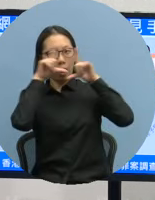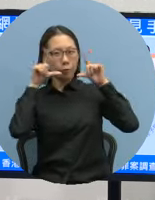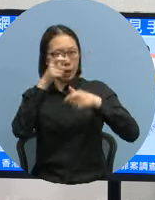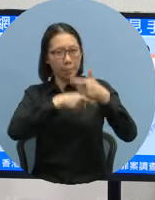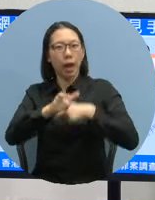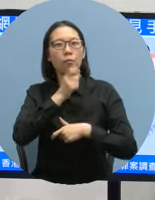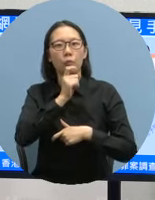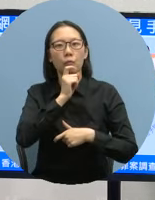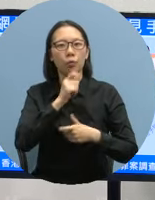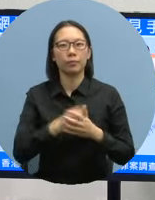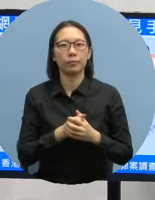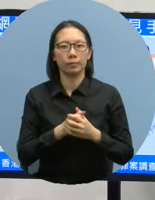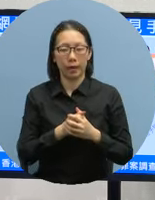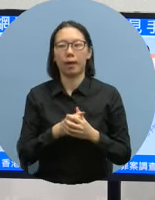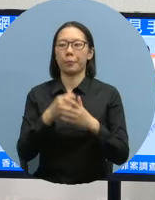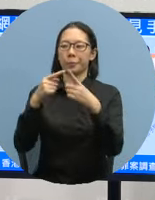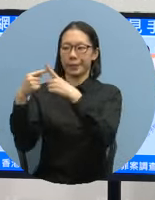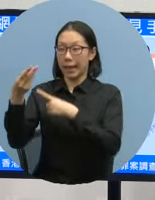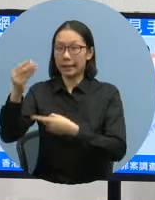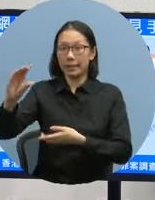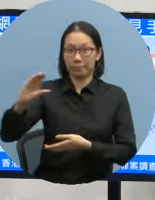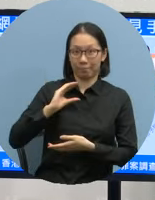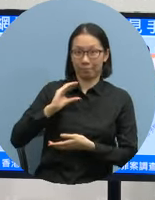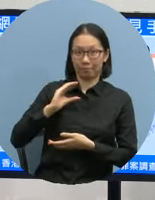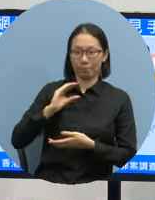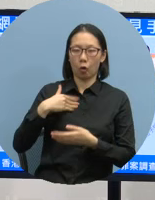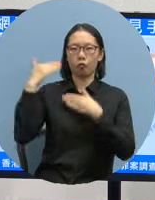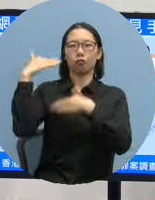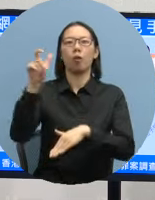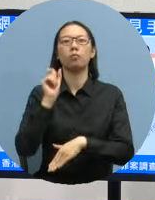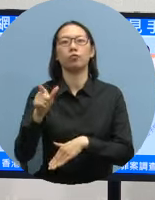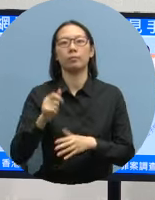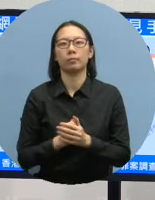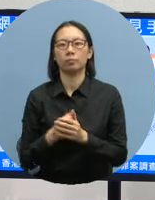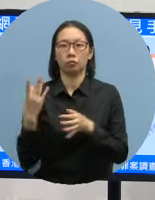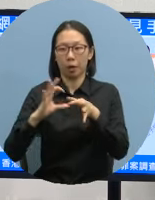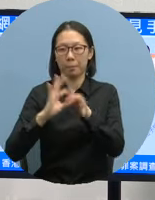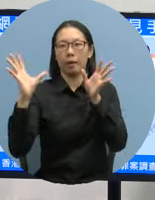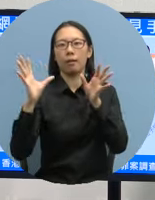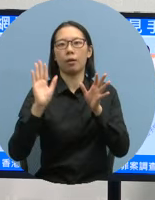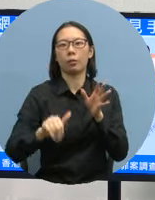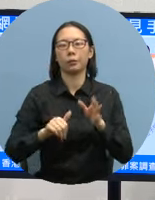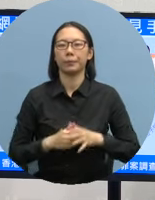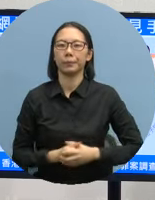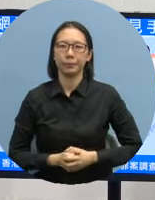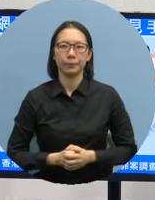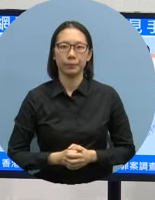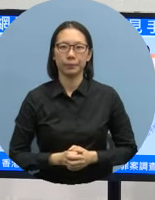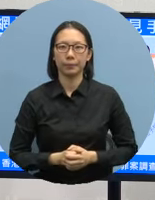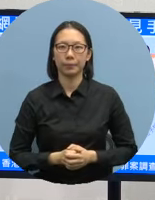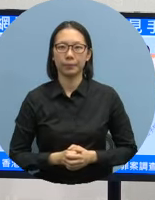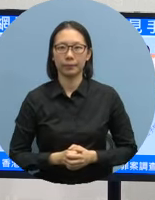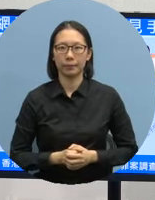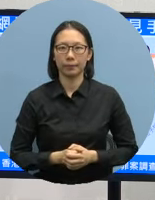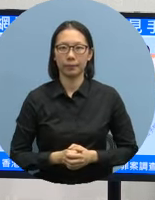當他們收到騙款之後呢並不會發貨，而跟著呢亦都會失去聯絡的。除了